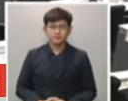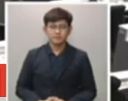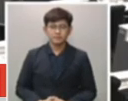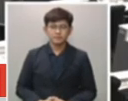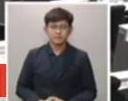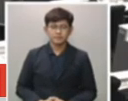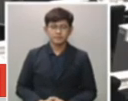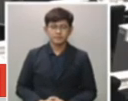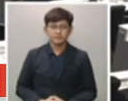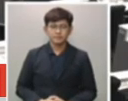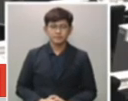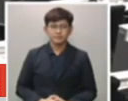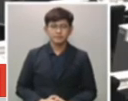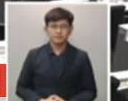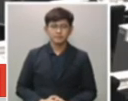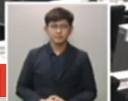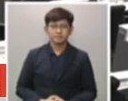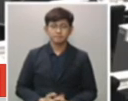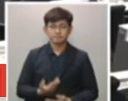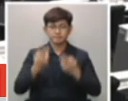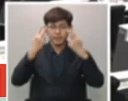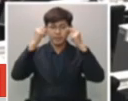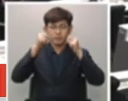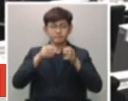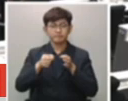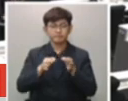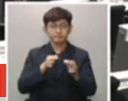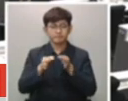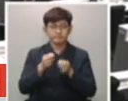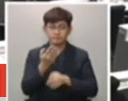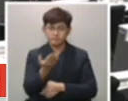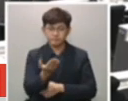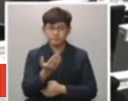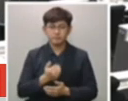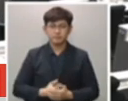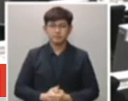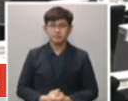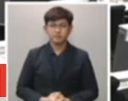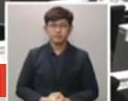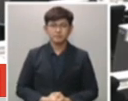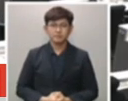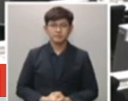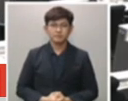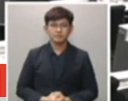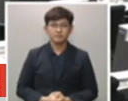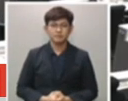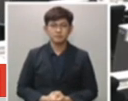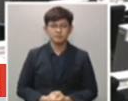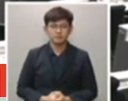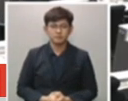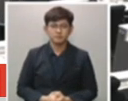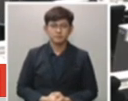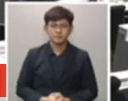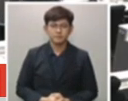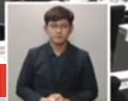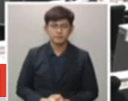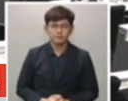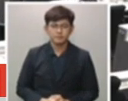ท่านนายกชี้แจงไหมครับเชิญครับ